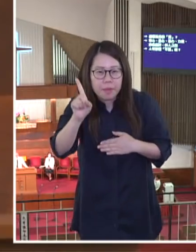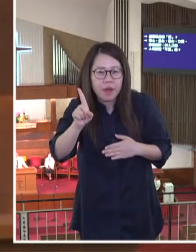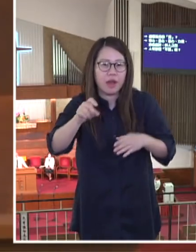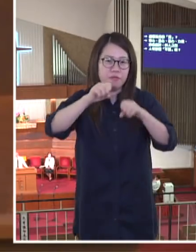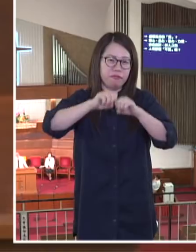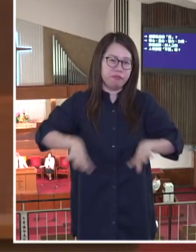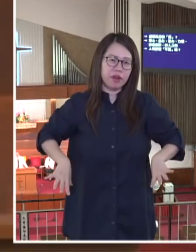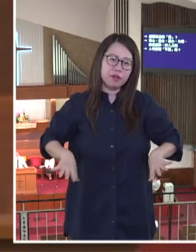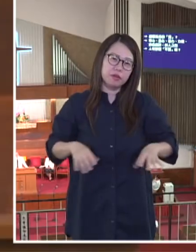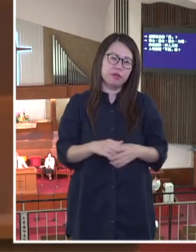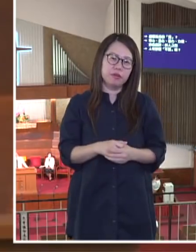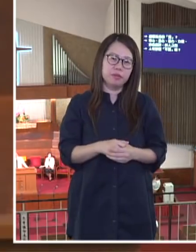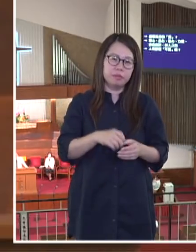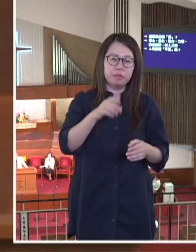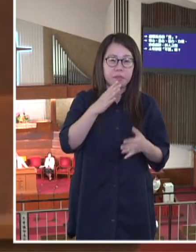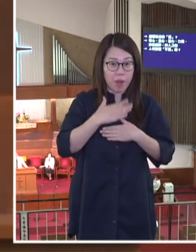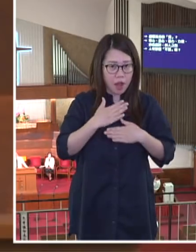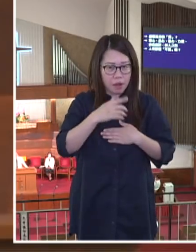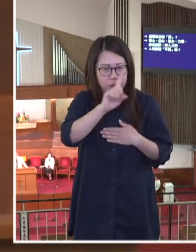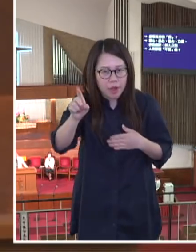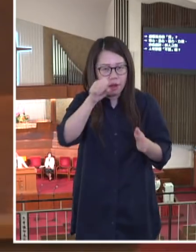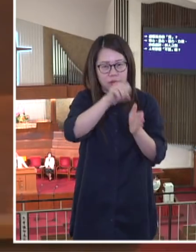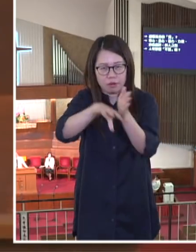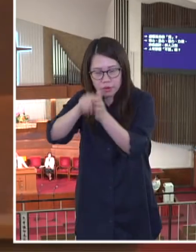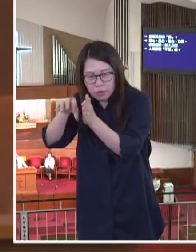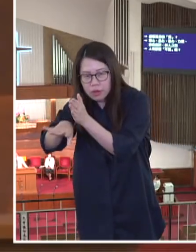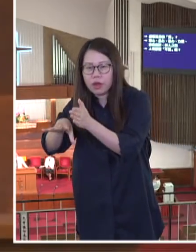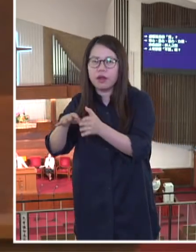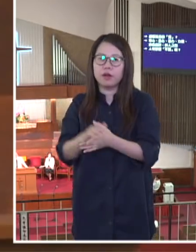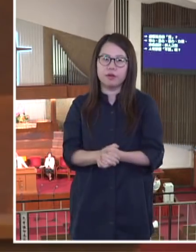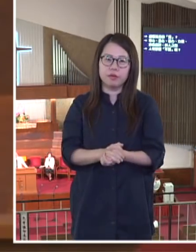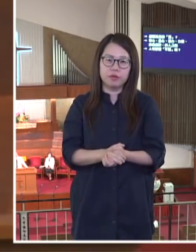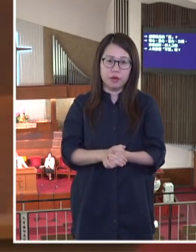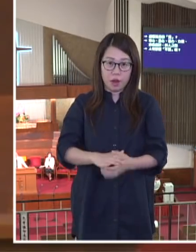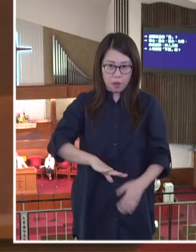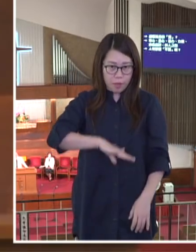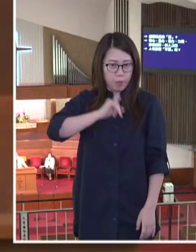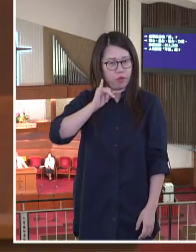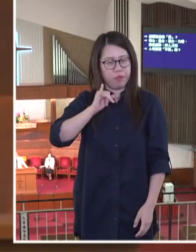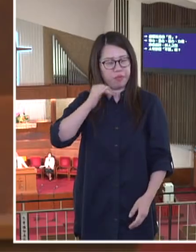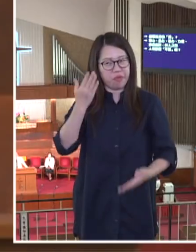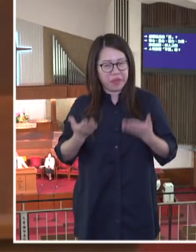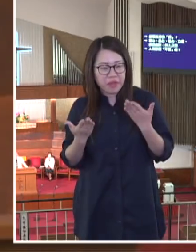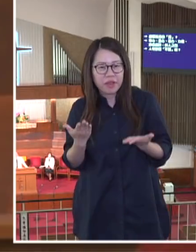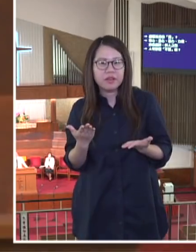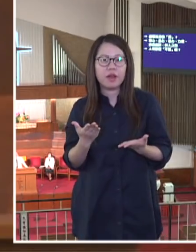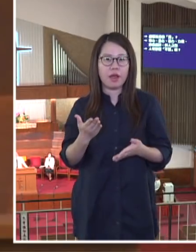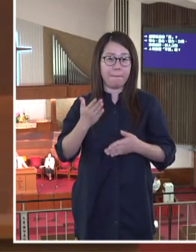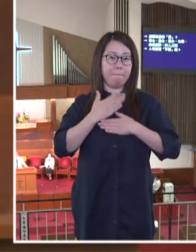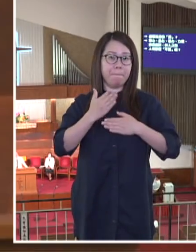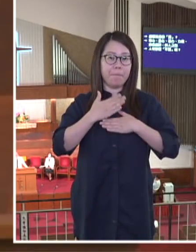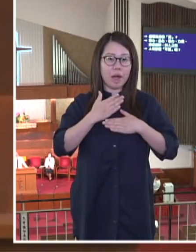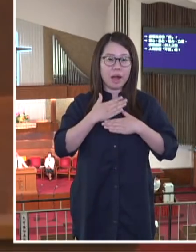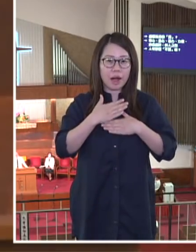我想表达一个是什么呢，就是那种不满亦可能是怕失去。特别有时到85岁